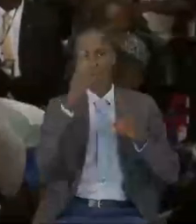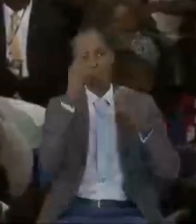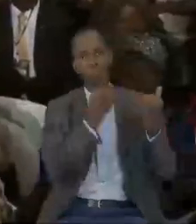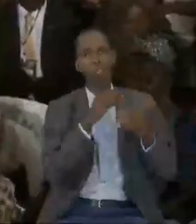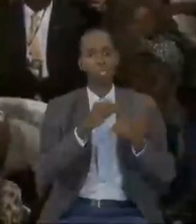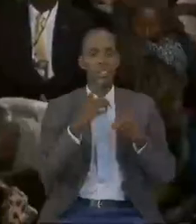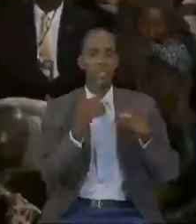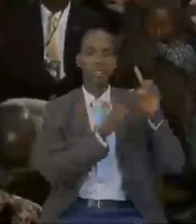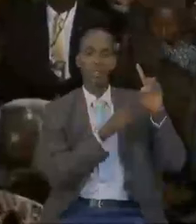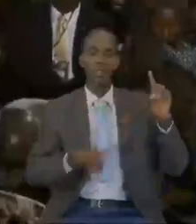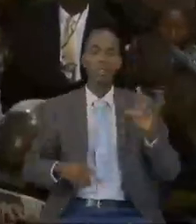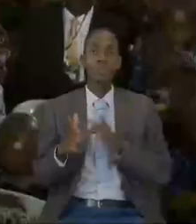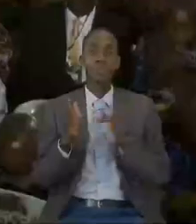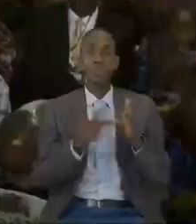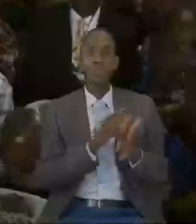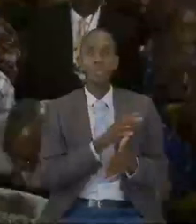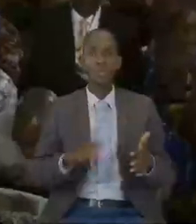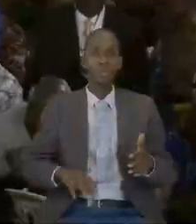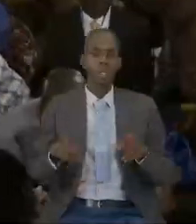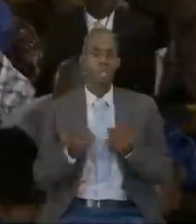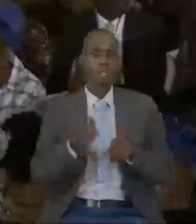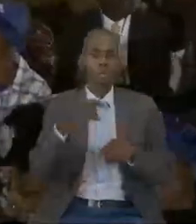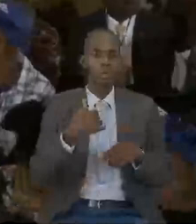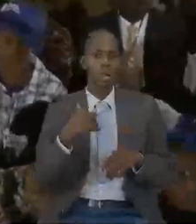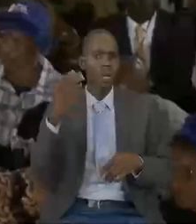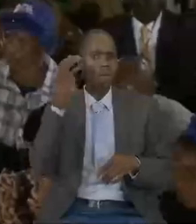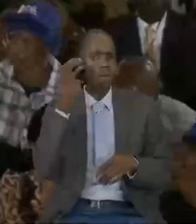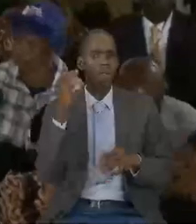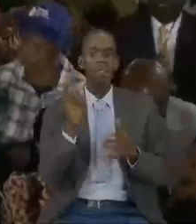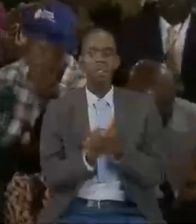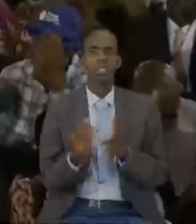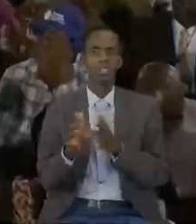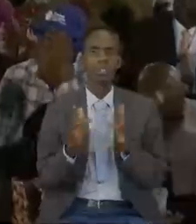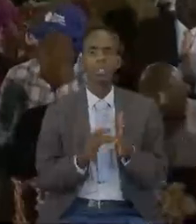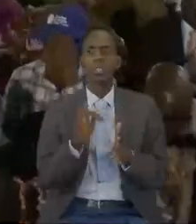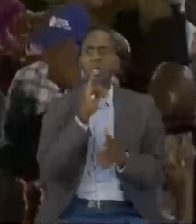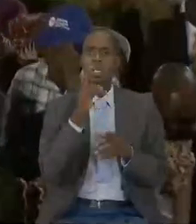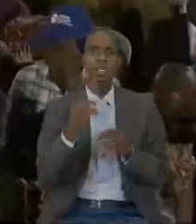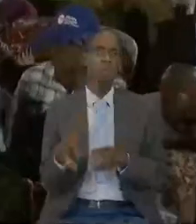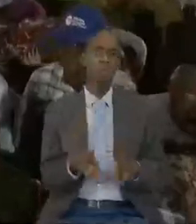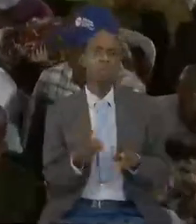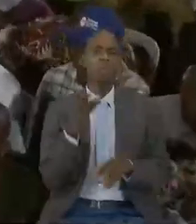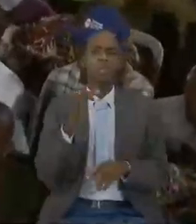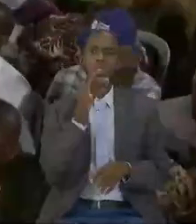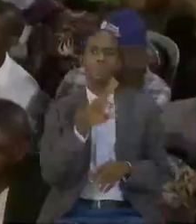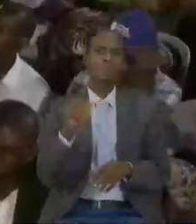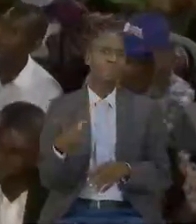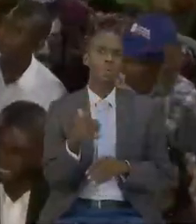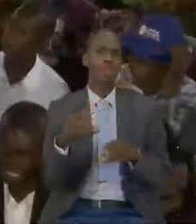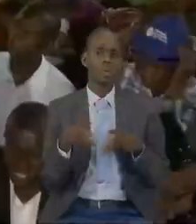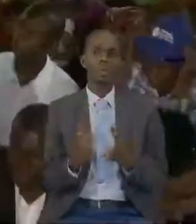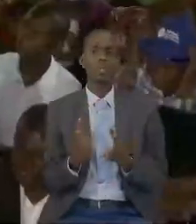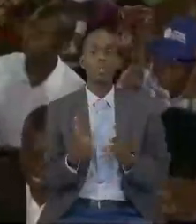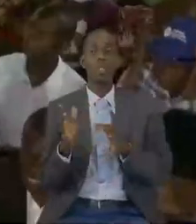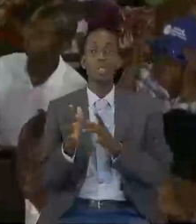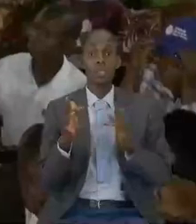Repentance de la foi au Seigneur Jésus-Christ. Et comme tu as entendu, que Jésus-Christ est le chemin. Il n'y a pas